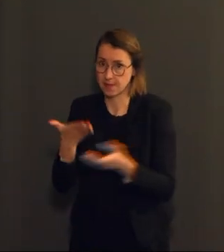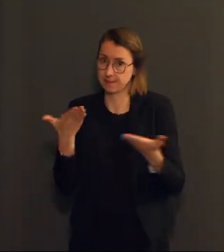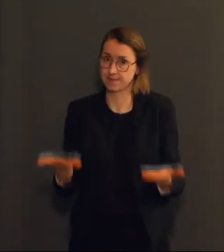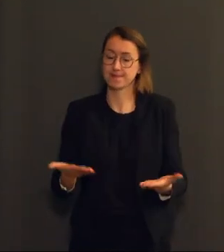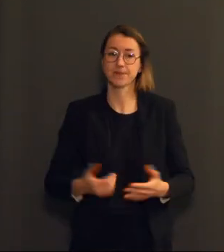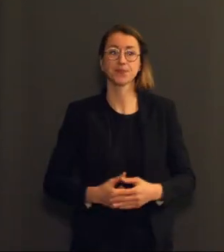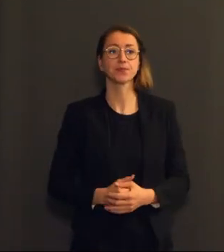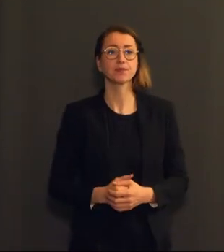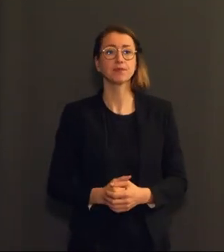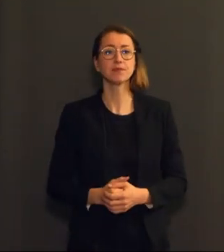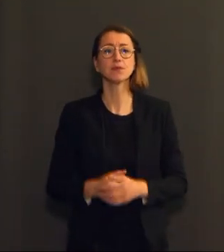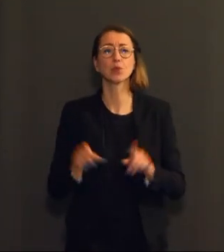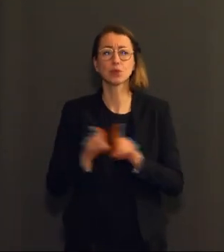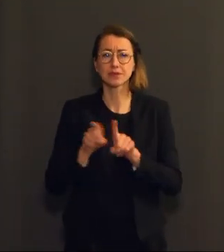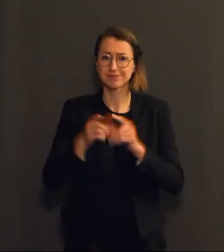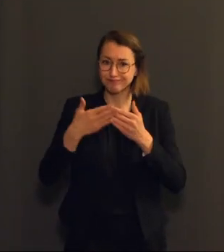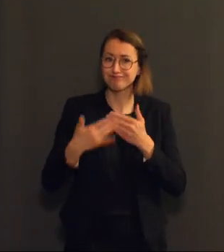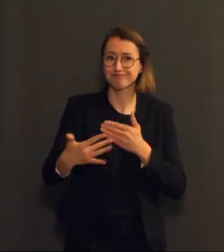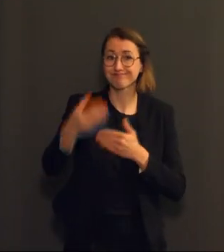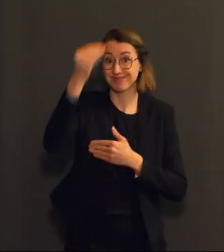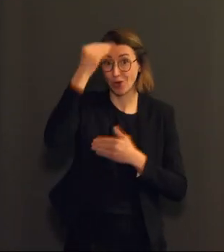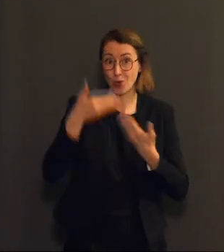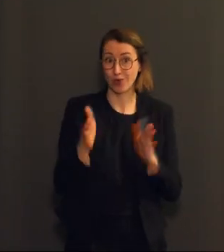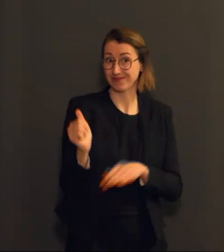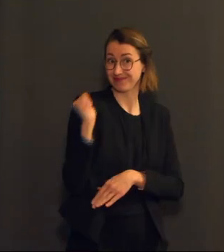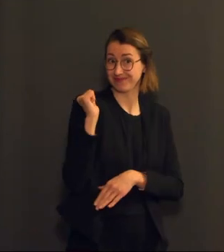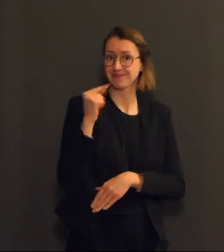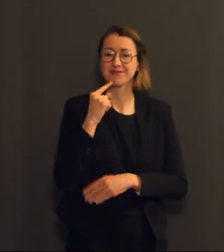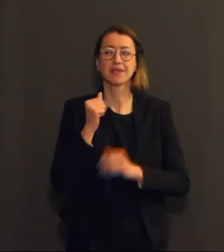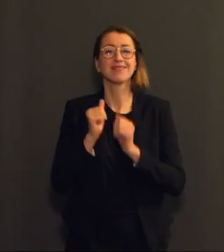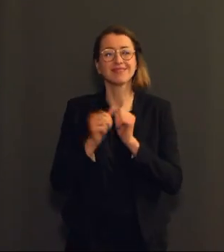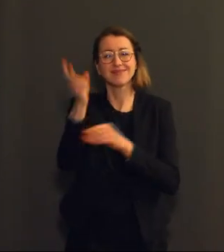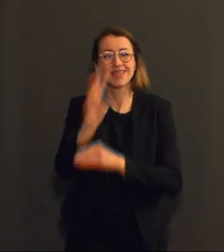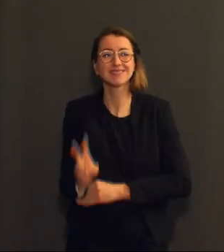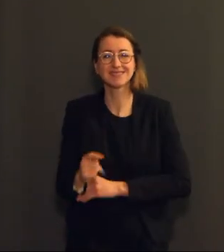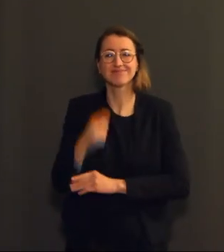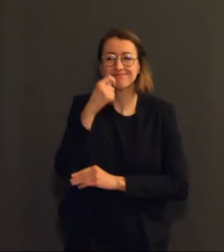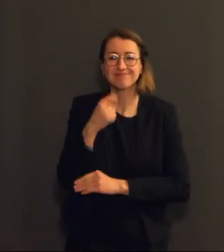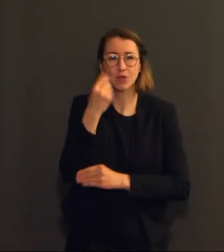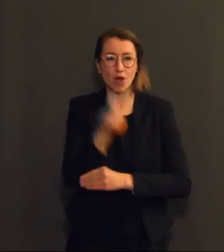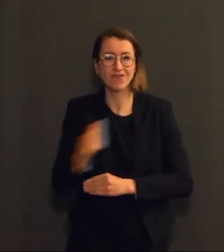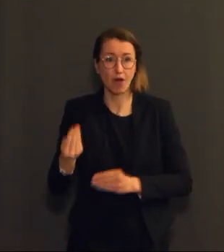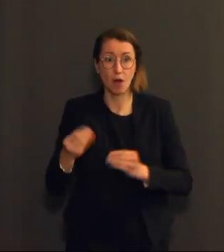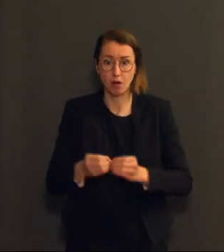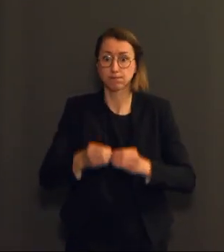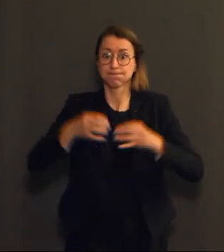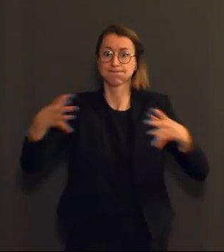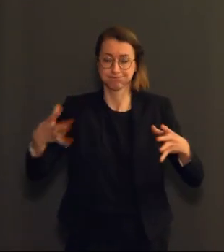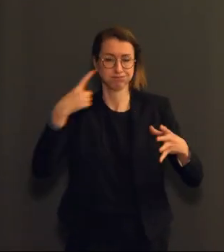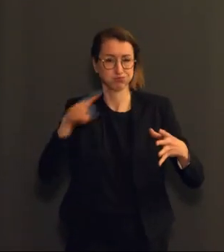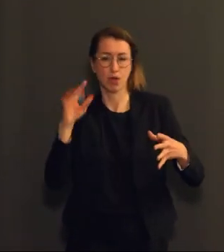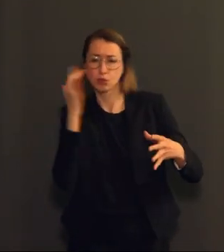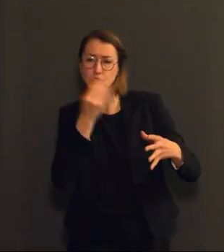des écoles, le nombre de tests va très clairement augmenter, chez les enfants comme chez les adolescents. On va donc